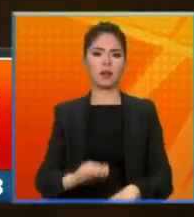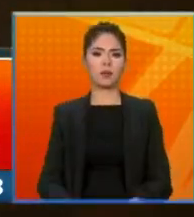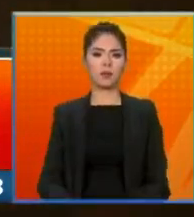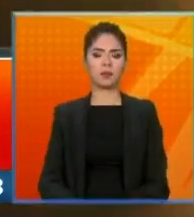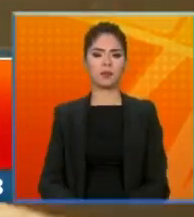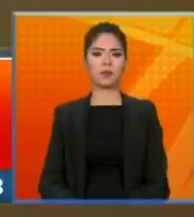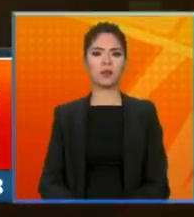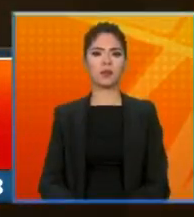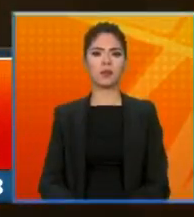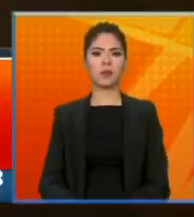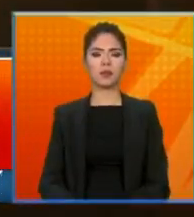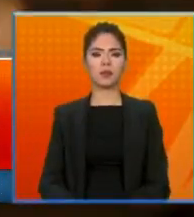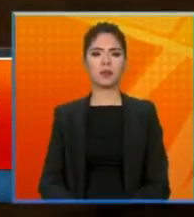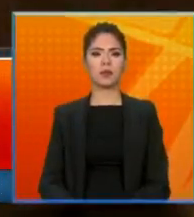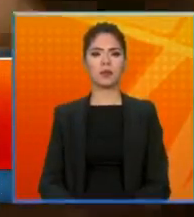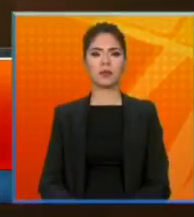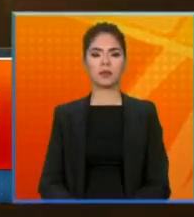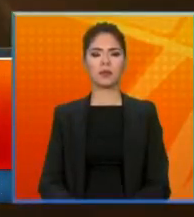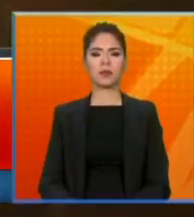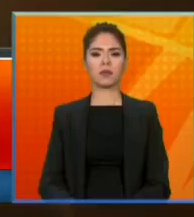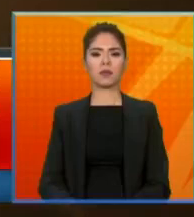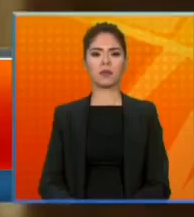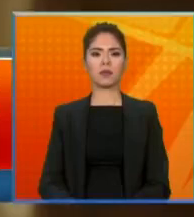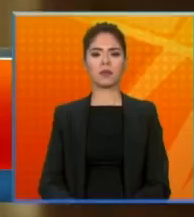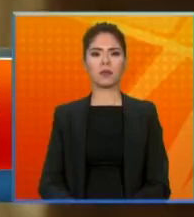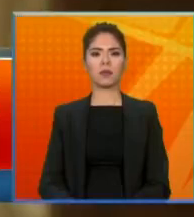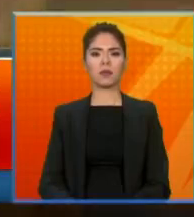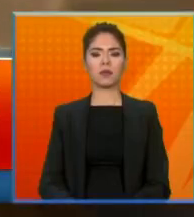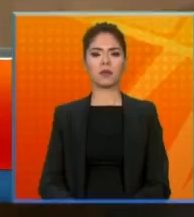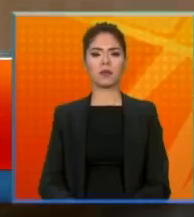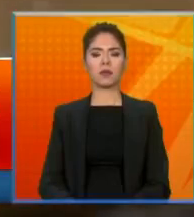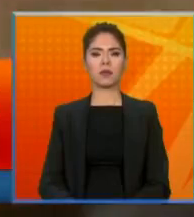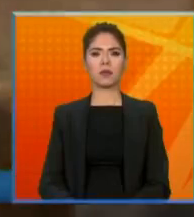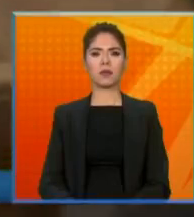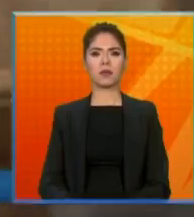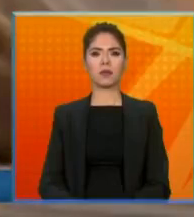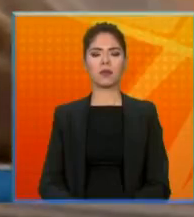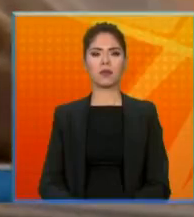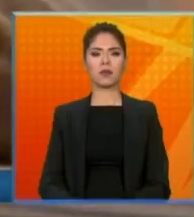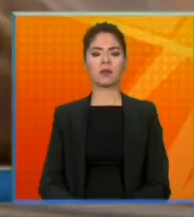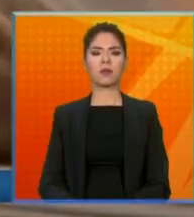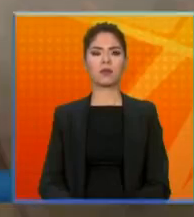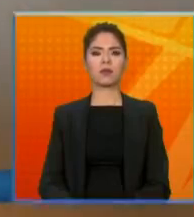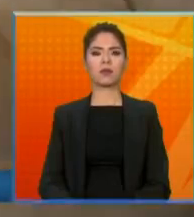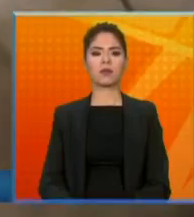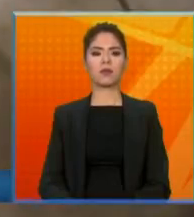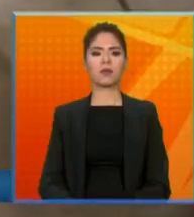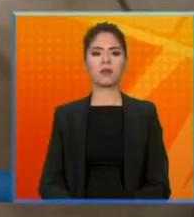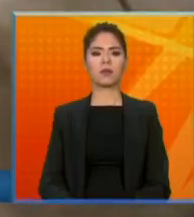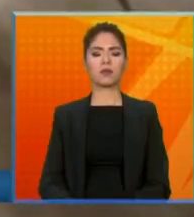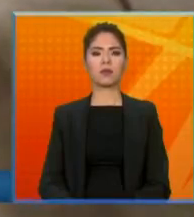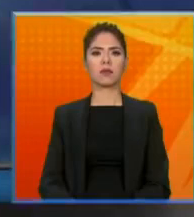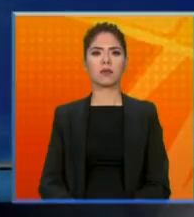14.000 yıl gezdim pervanelikte. Zıkkı ismin duydum